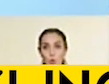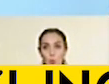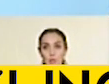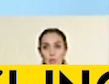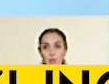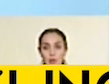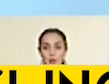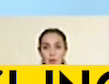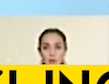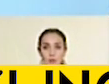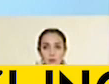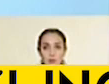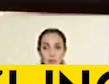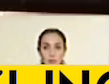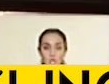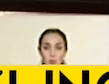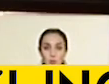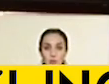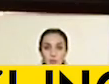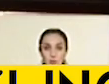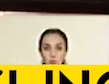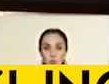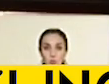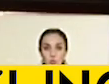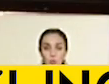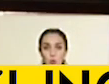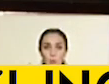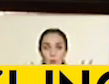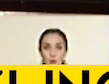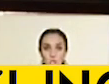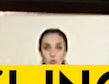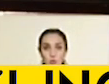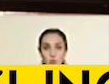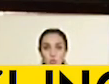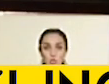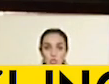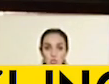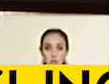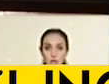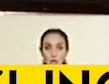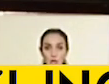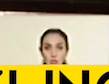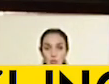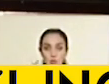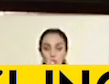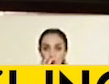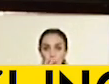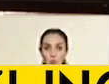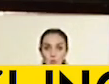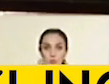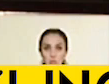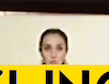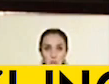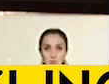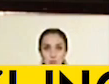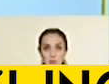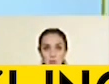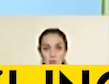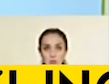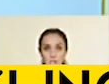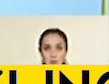koloniyalari deb nomlanadi va ushbu mavzuni quyidagi reja asosida ko'rib chiqamiz.